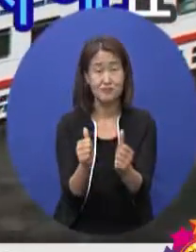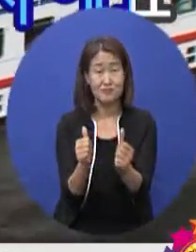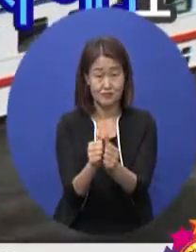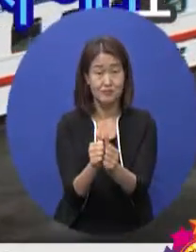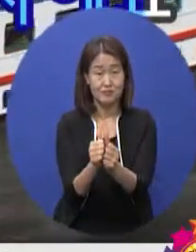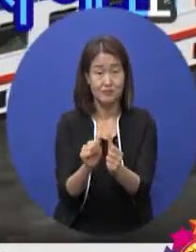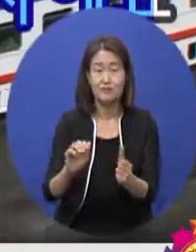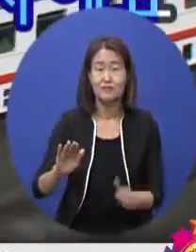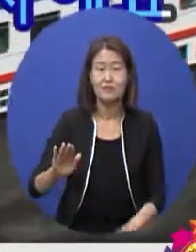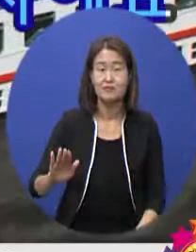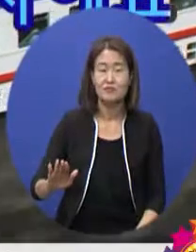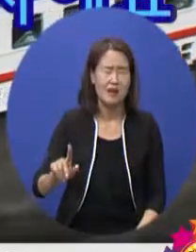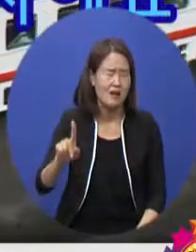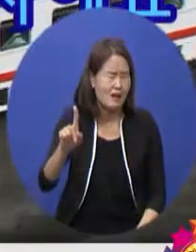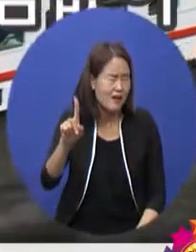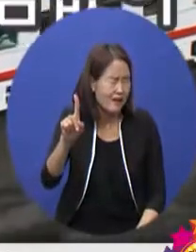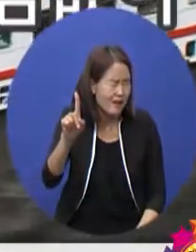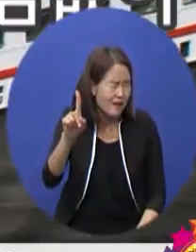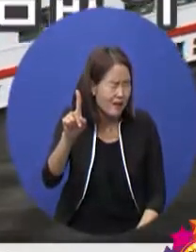남자예요